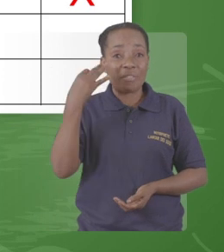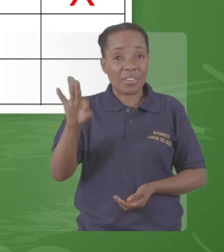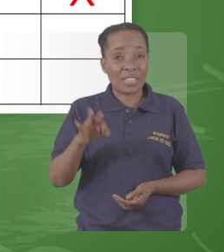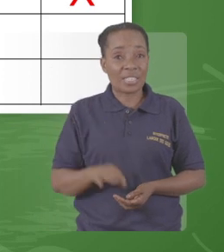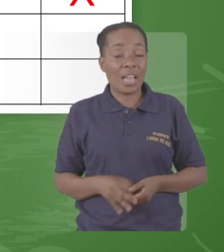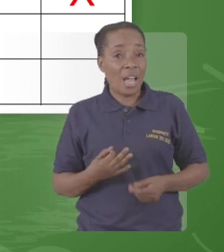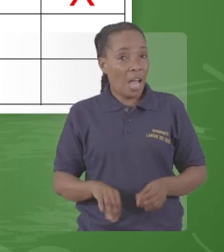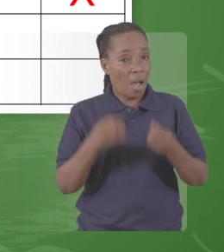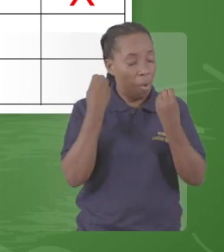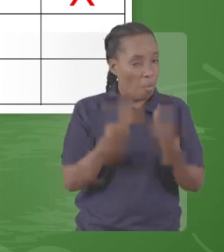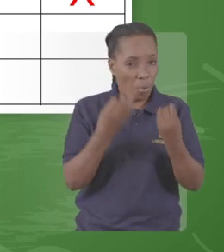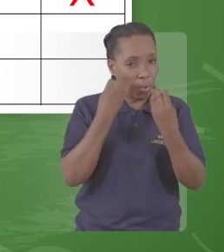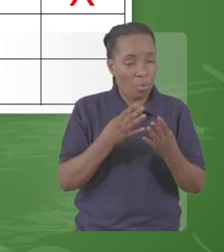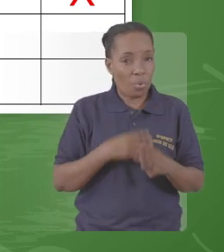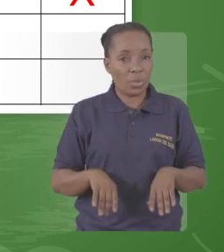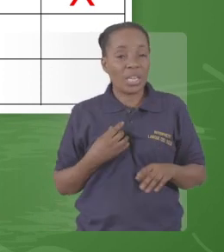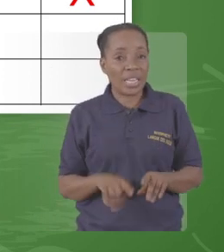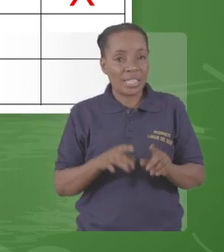bioclimatiques favorables à son économie.